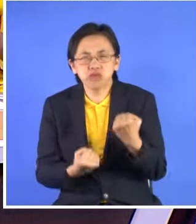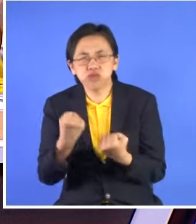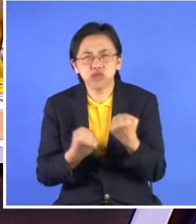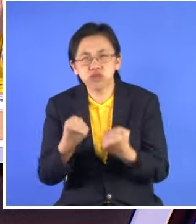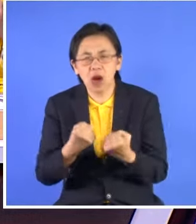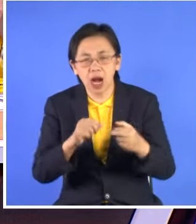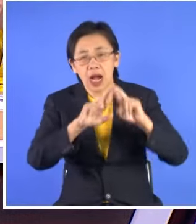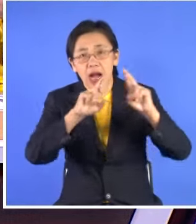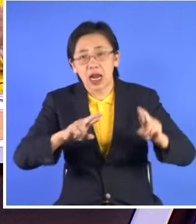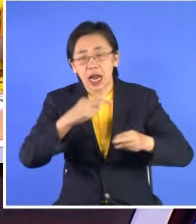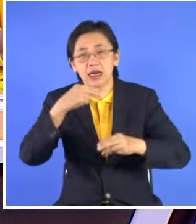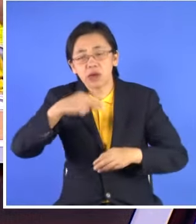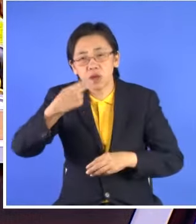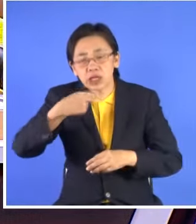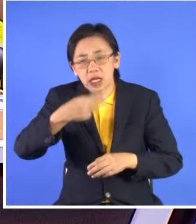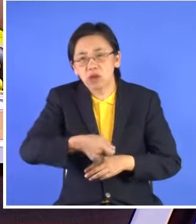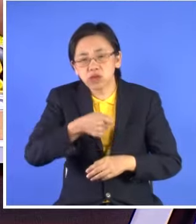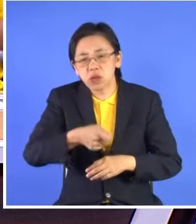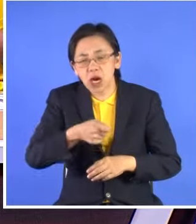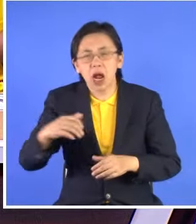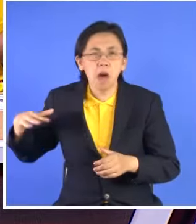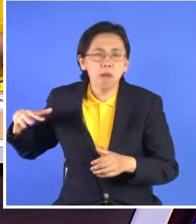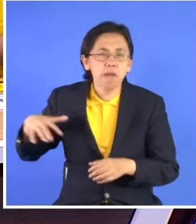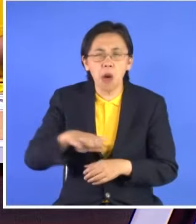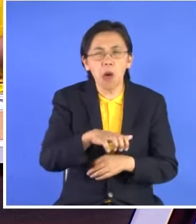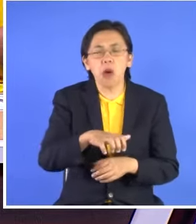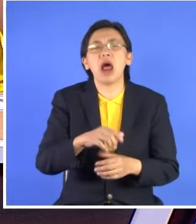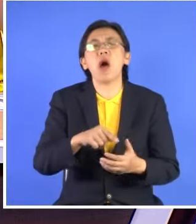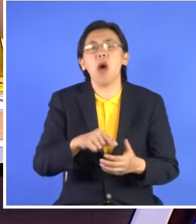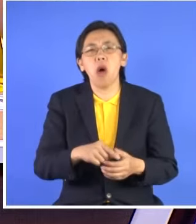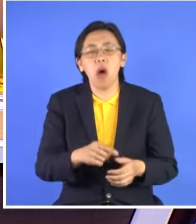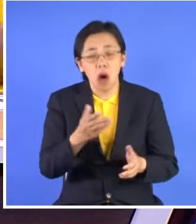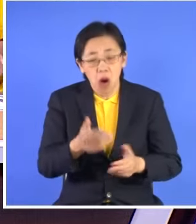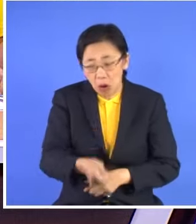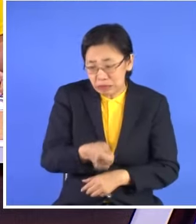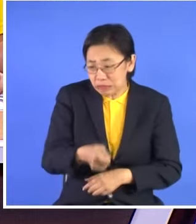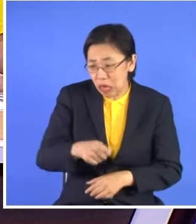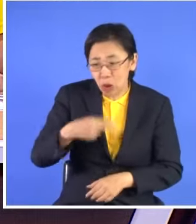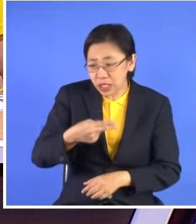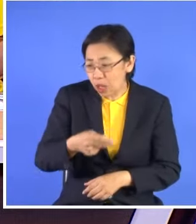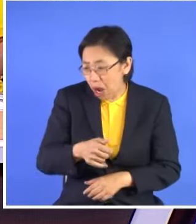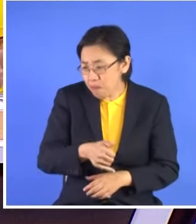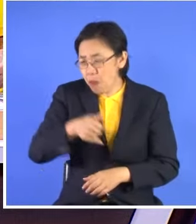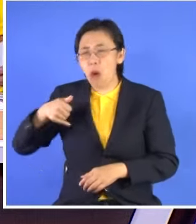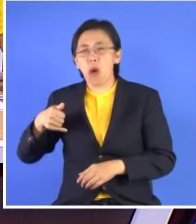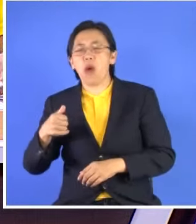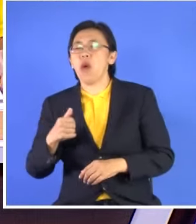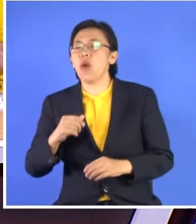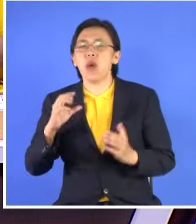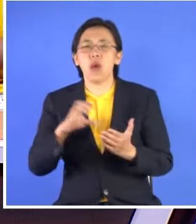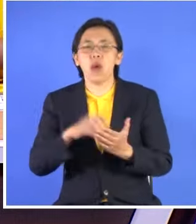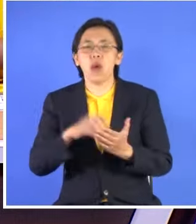ค้าที่ขายก๋ยเตี๋ยวอยู่เขาโดดหยงรอดตายออกมาได้รถกระบะที่ว่านี้คุณผู้ชมขโมยมานะแล้ว